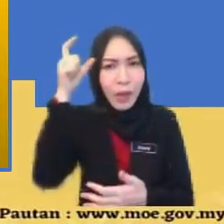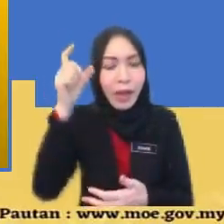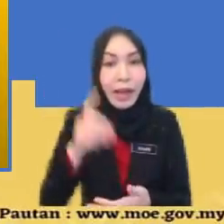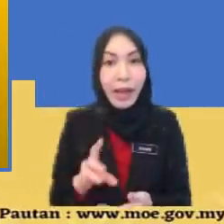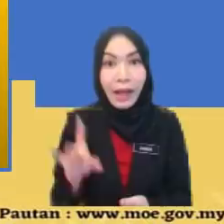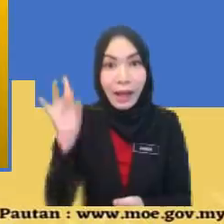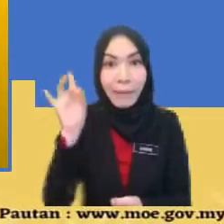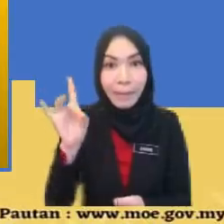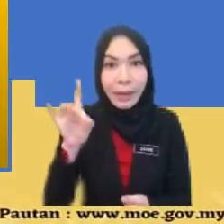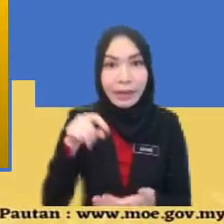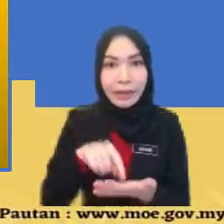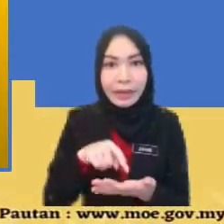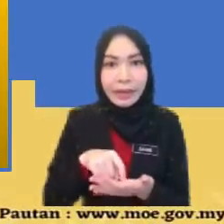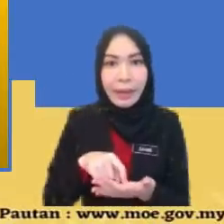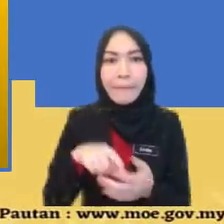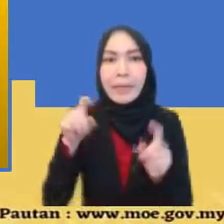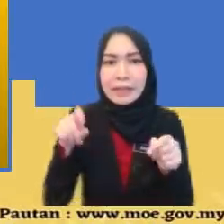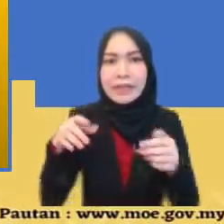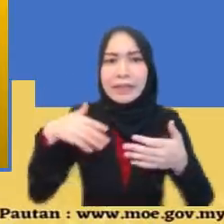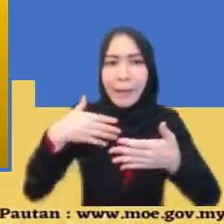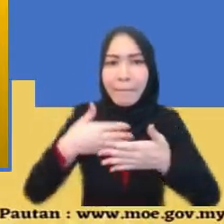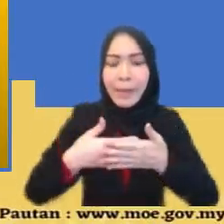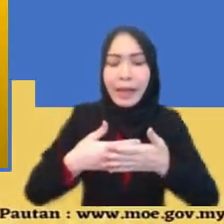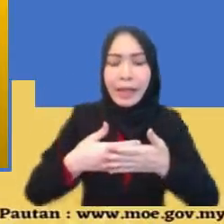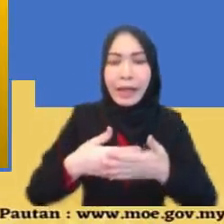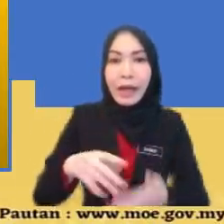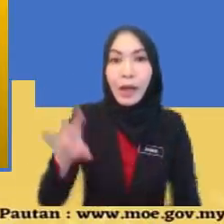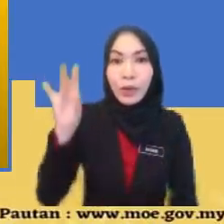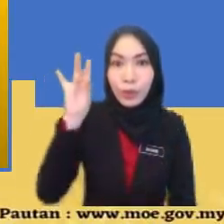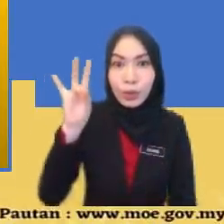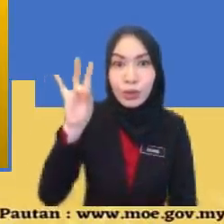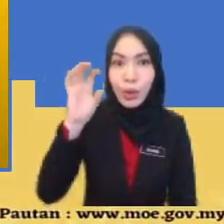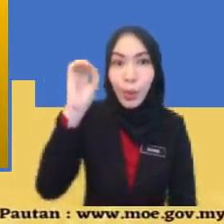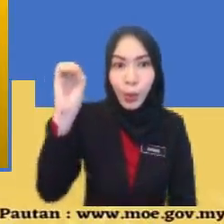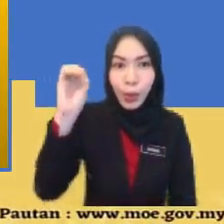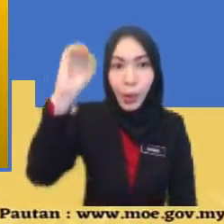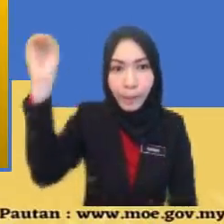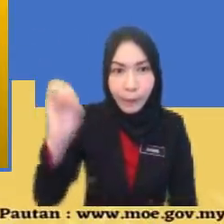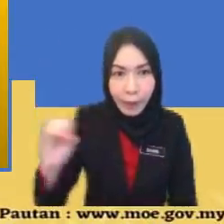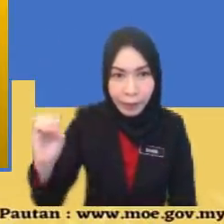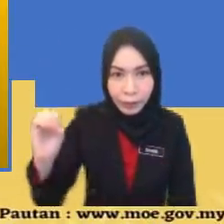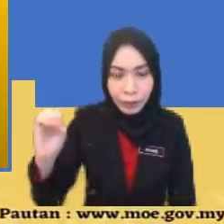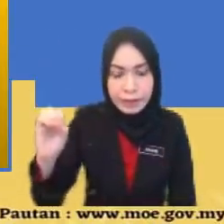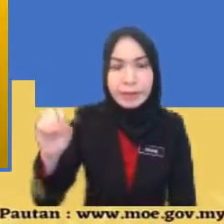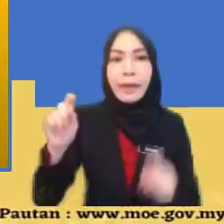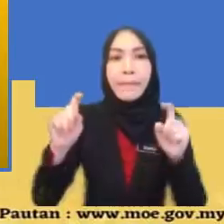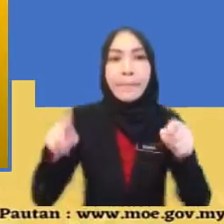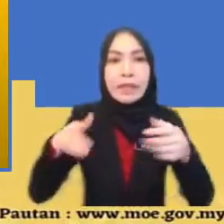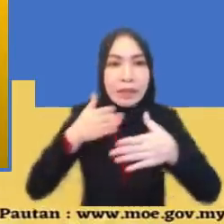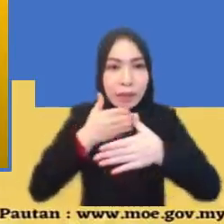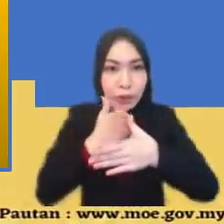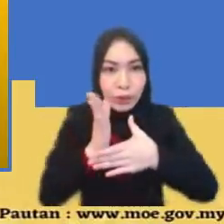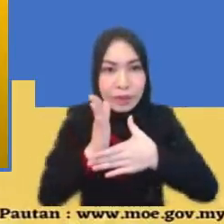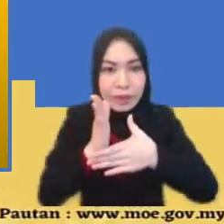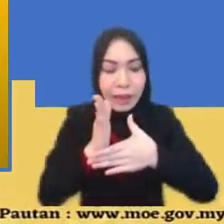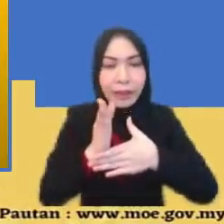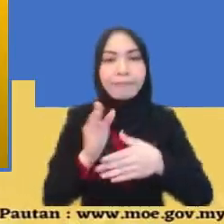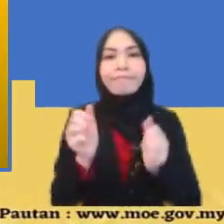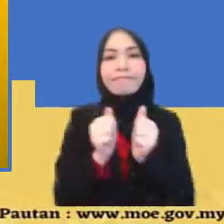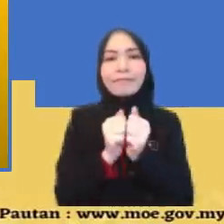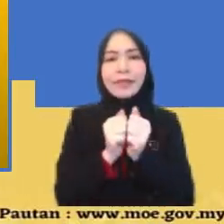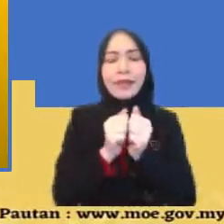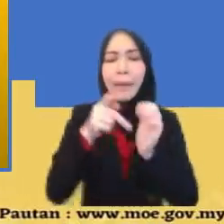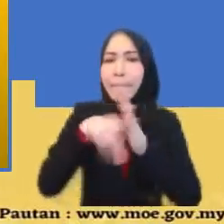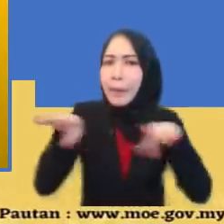sebanyak 710 guru boleh meneruskan pelaksanaan PDP atau Kompi DPR menggunakan berbagai pendekatan